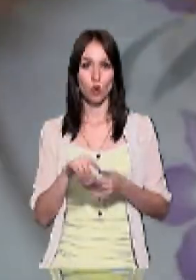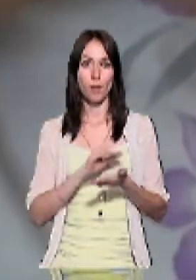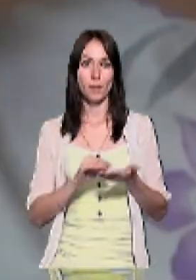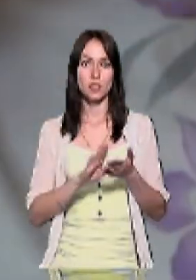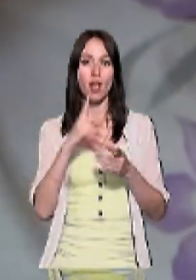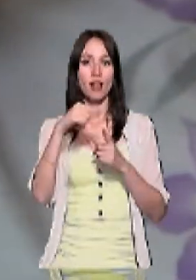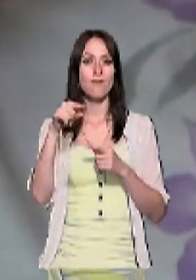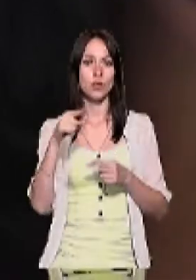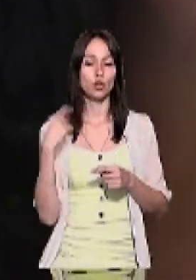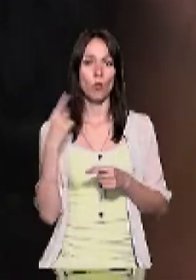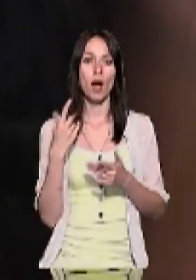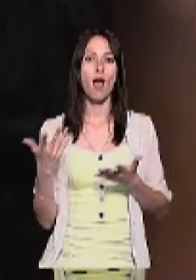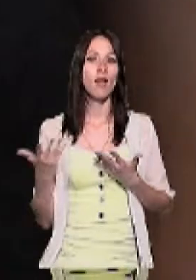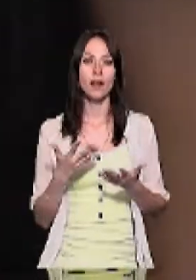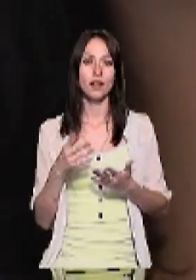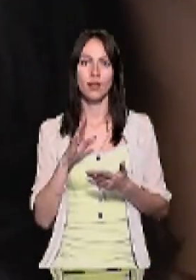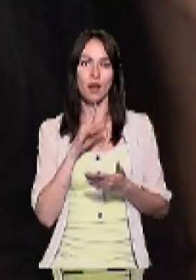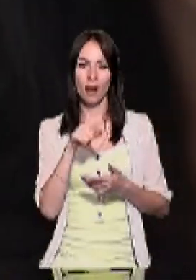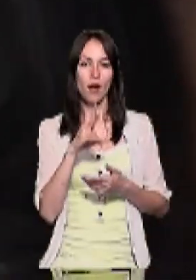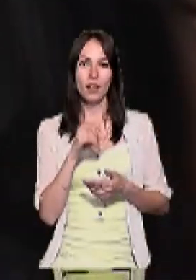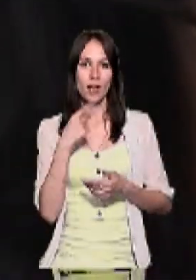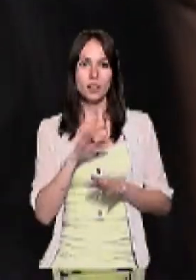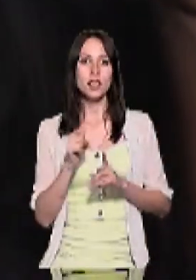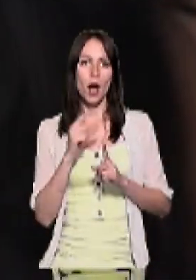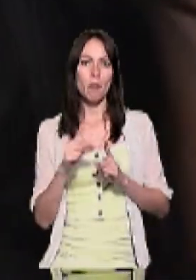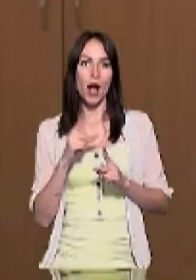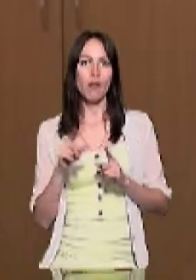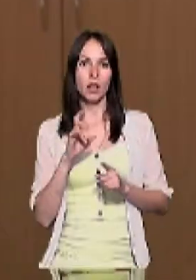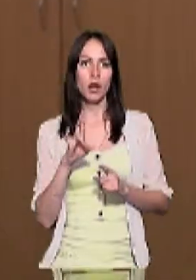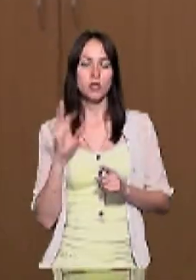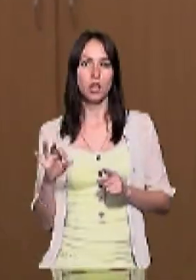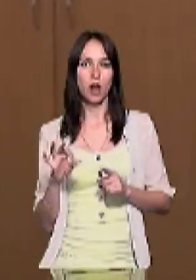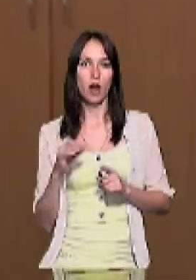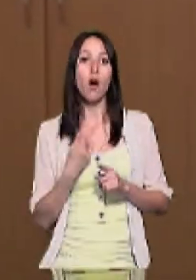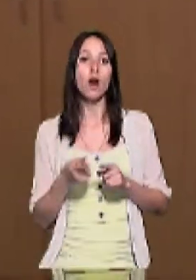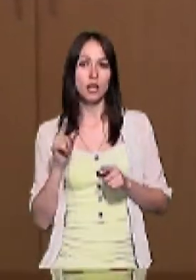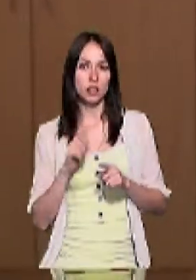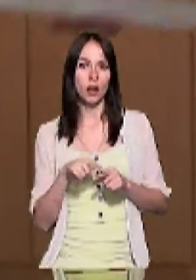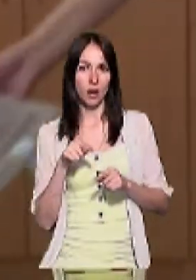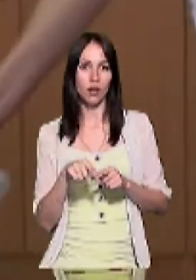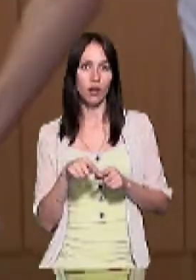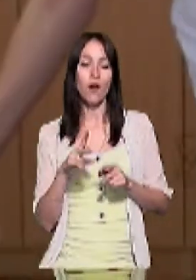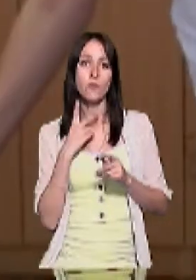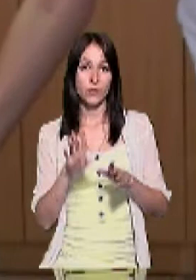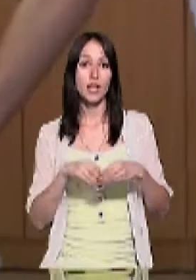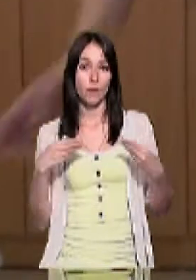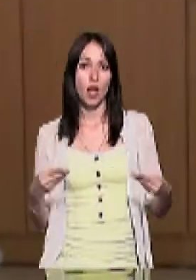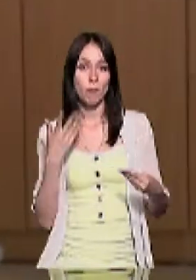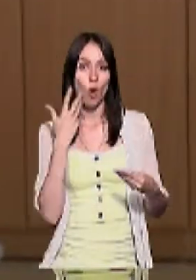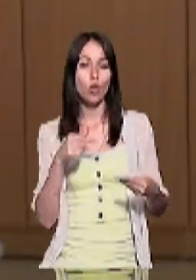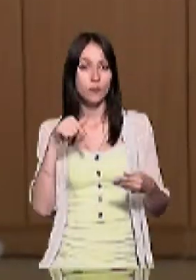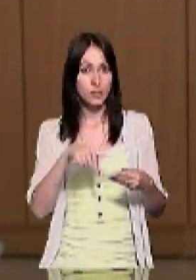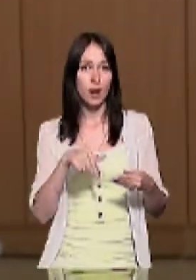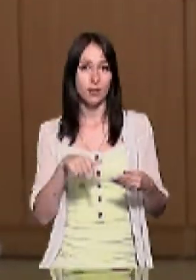іншій області, які екзаменаторам не повідомляють за правилами тестування. Ось таким чином вічня відкриваємо, коли